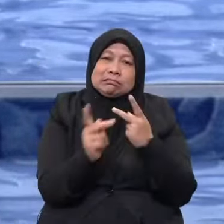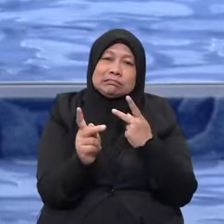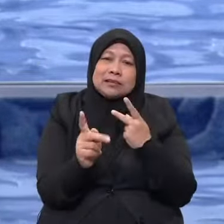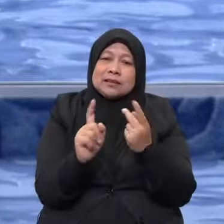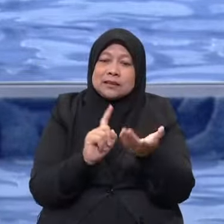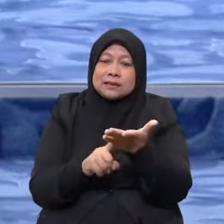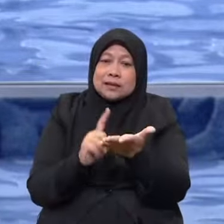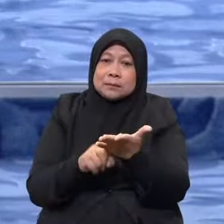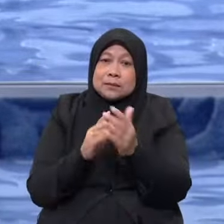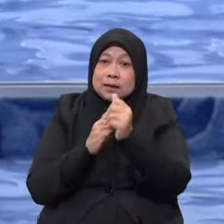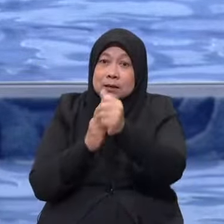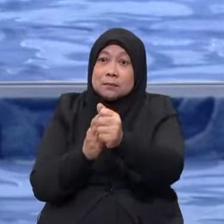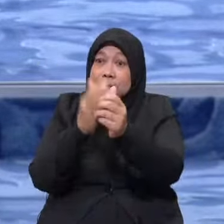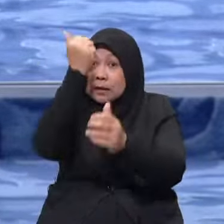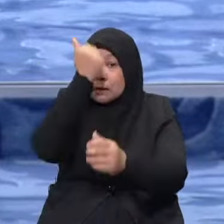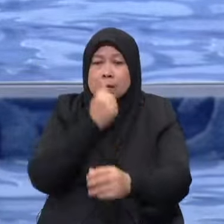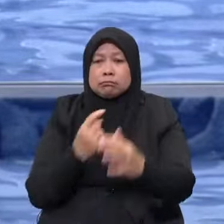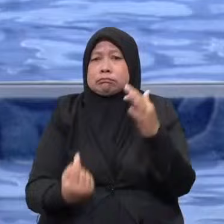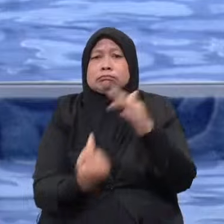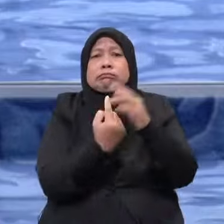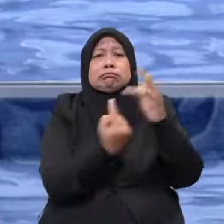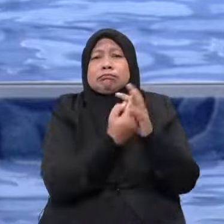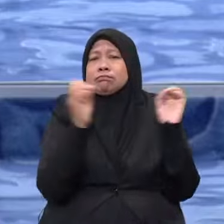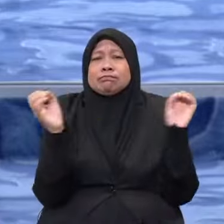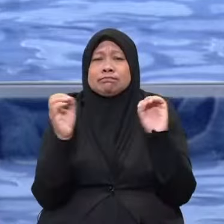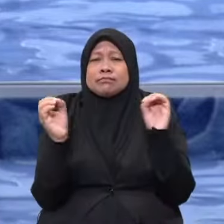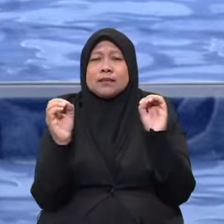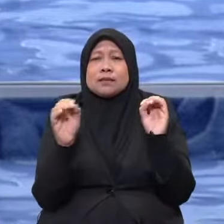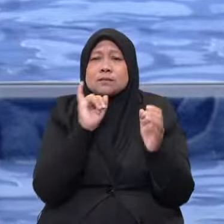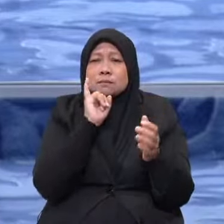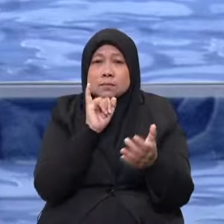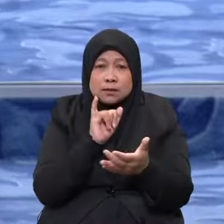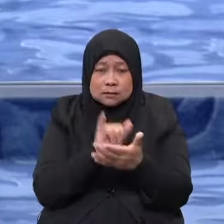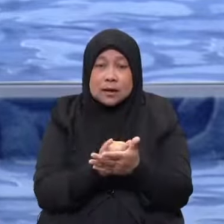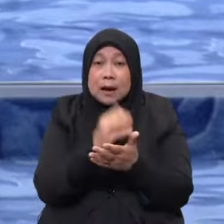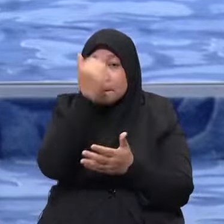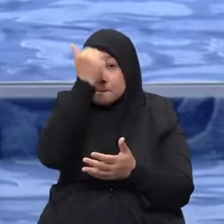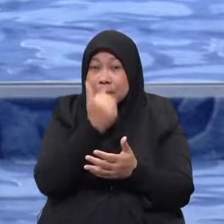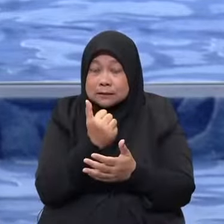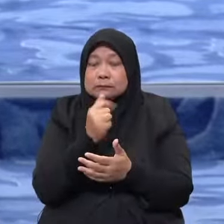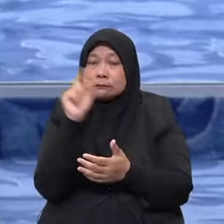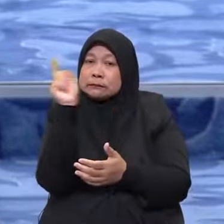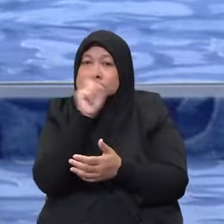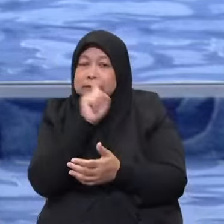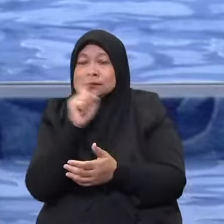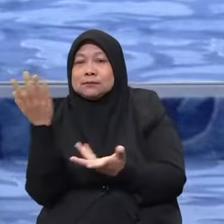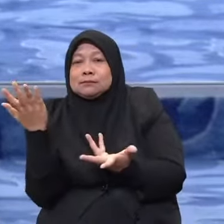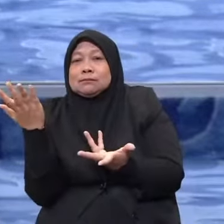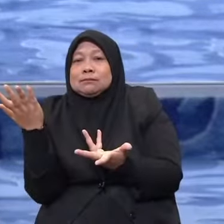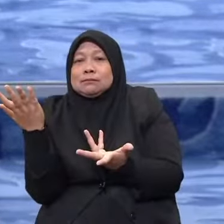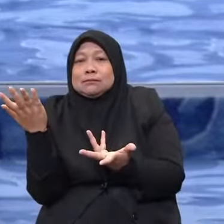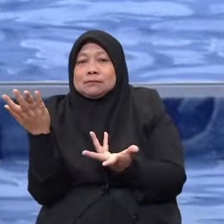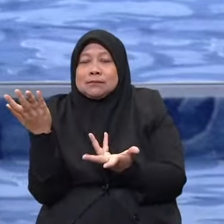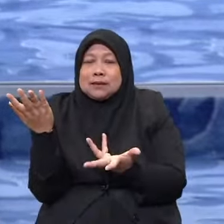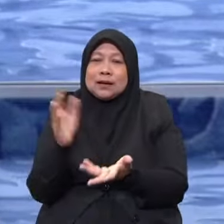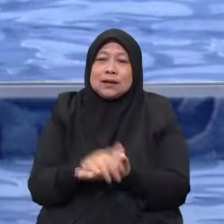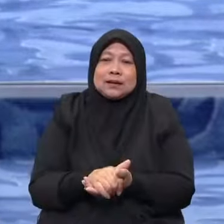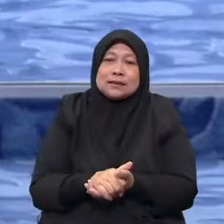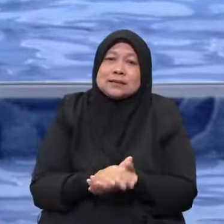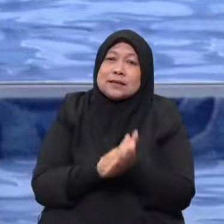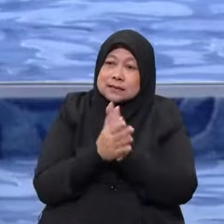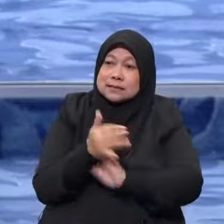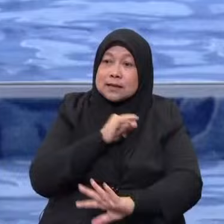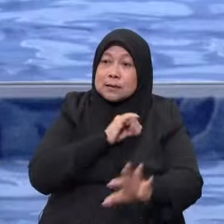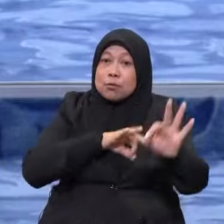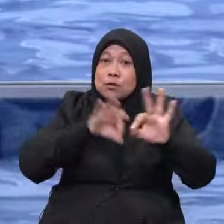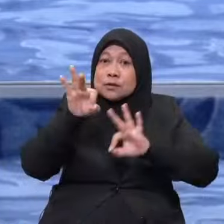Saya bincang dengan pimpinan Hamas, tidak berbangkit pun. Ini lebih Hamas daripada Hamas. Ini jadi masalah kita. Jadi saya nak